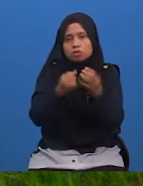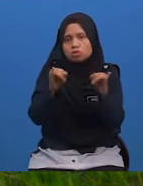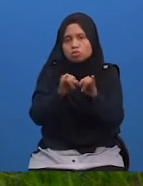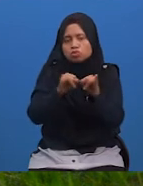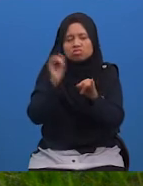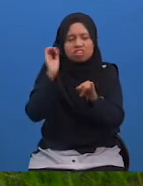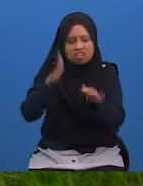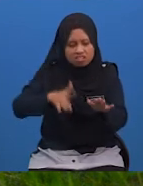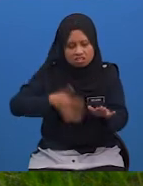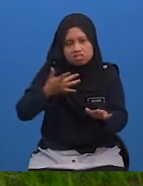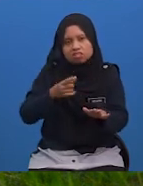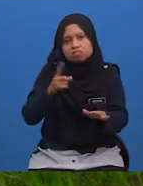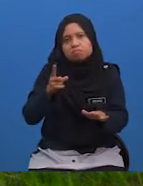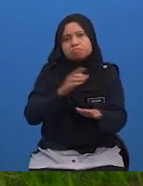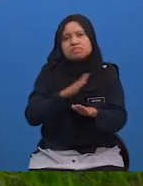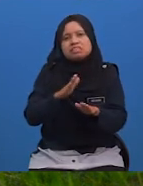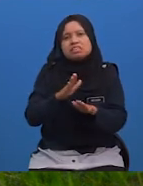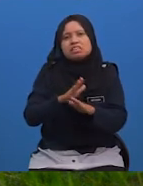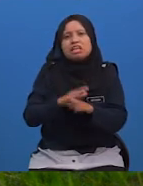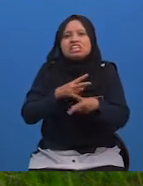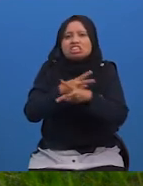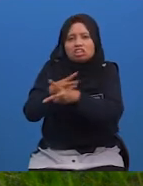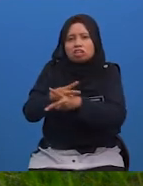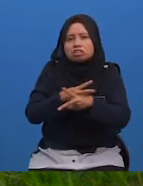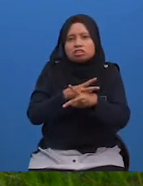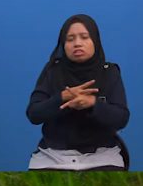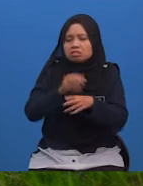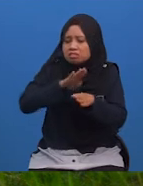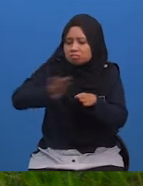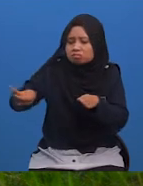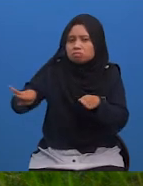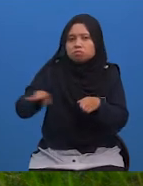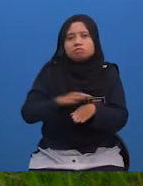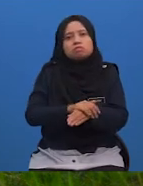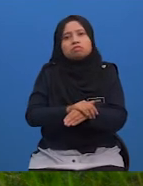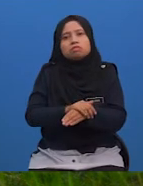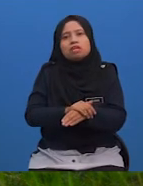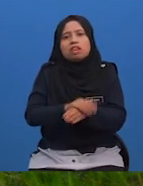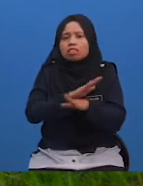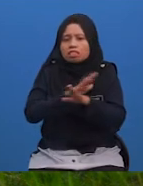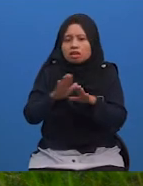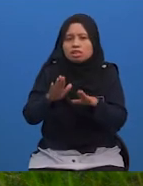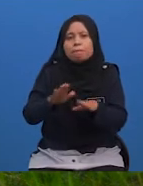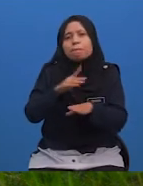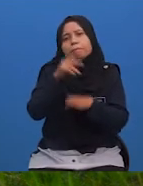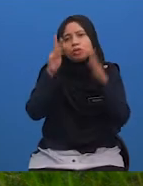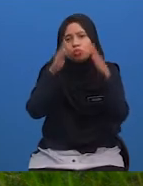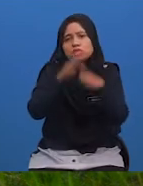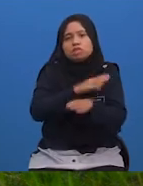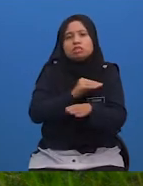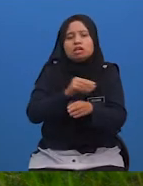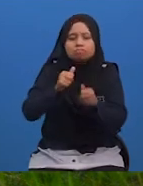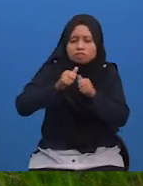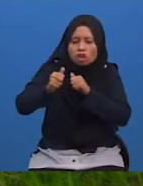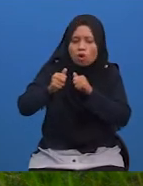akan merasakan diri mereka ditindas, dipinggirkan, tidak dipedulikan